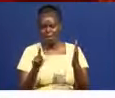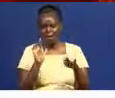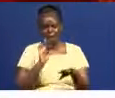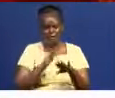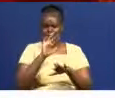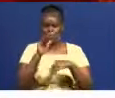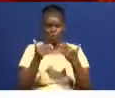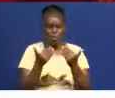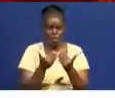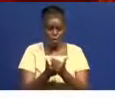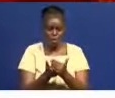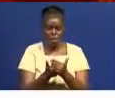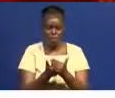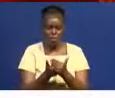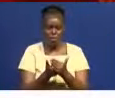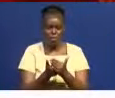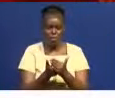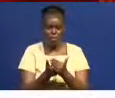mwananchi.